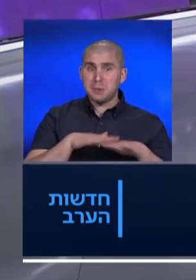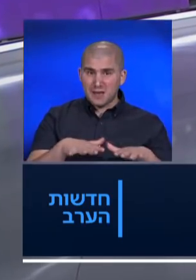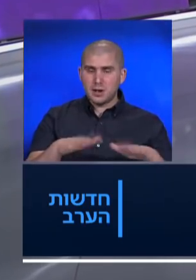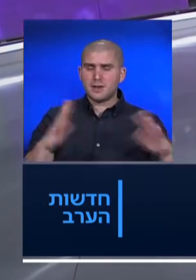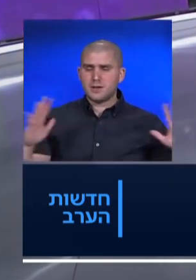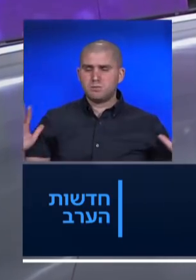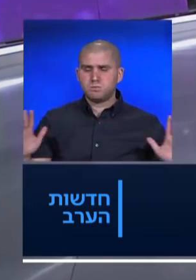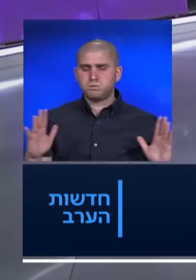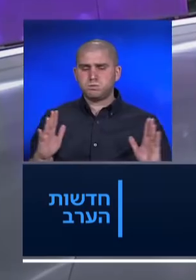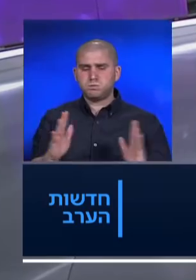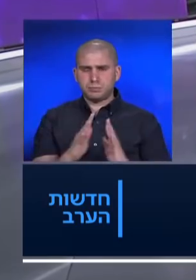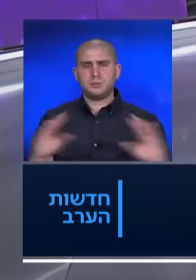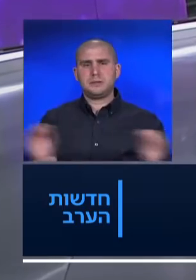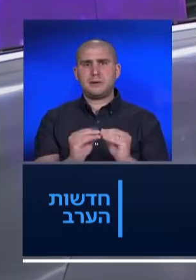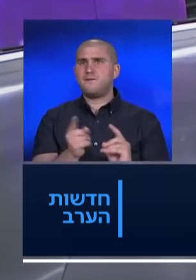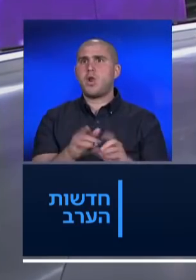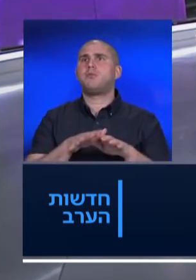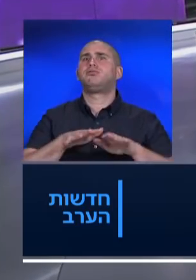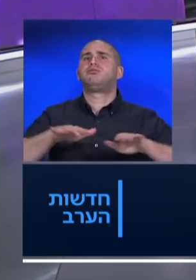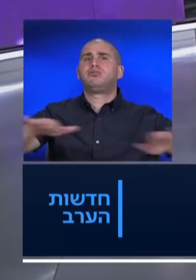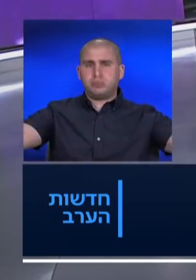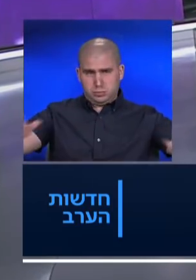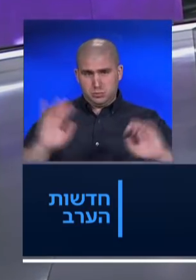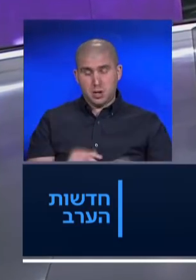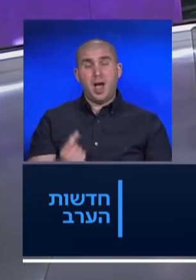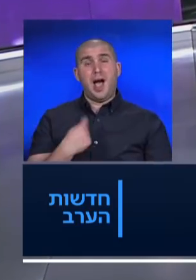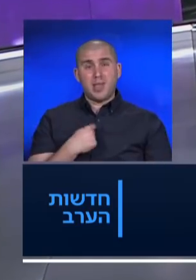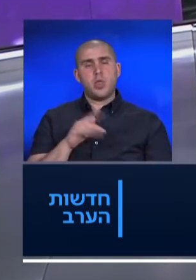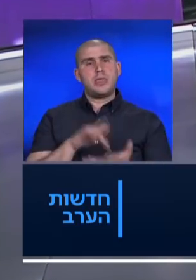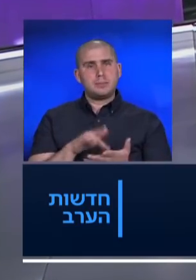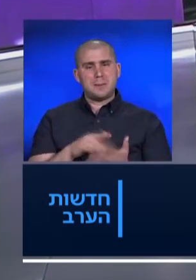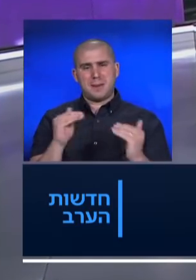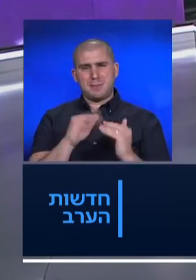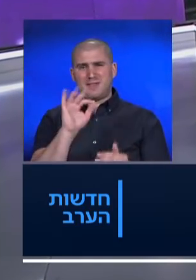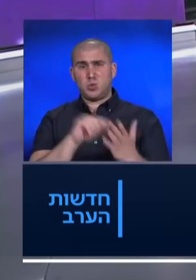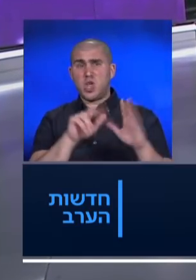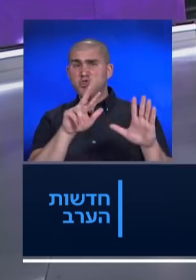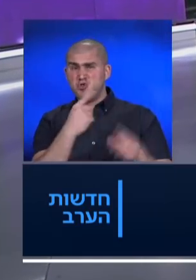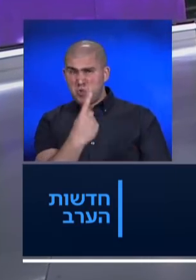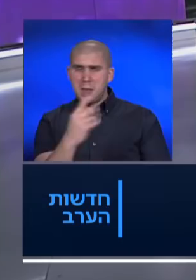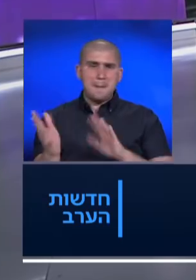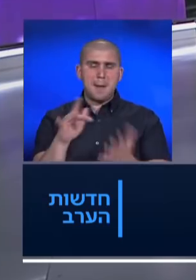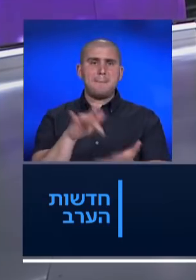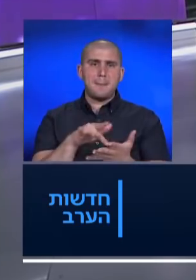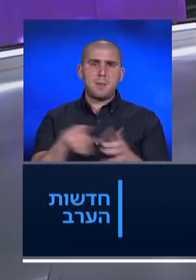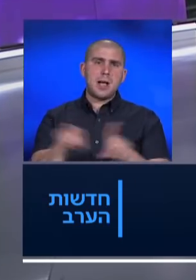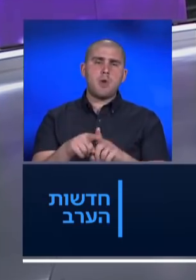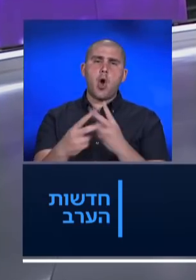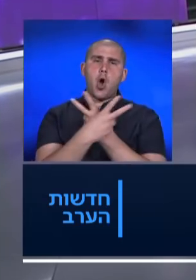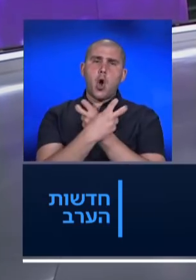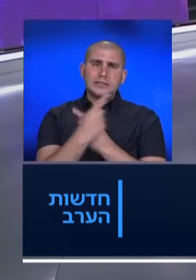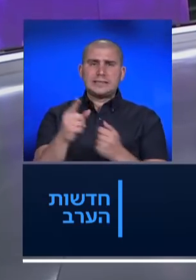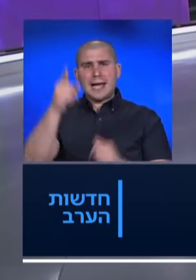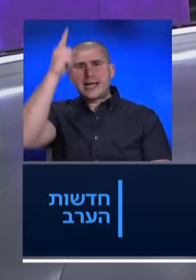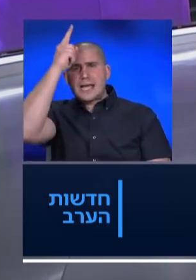ומצטמצמת ולא מתרחבת ומתפשטת. אנחנו נמצאים לפי ה-0.8 הזה בערך במקום של אוסטריה, גרמניה,